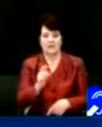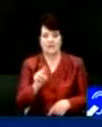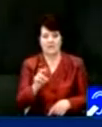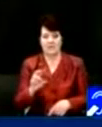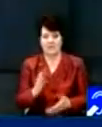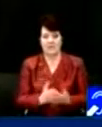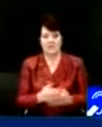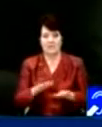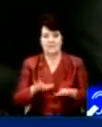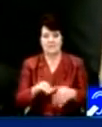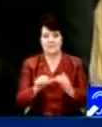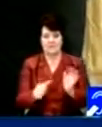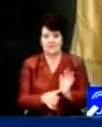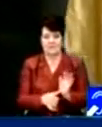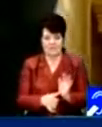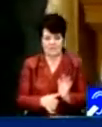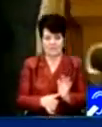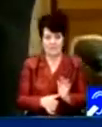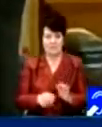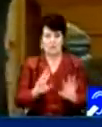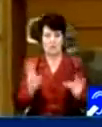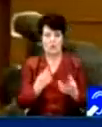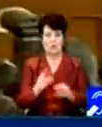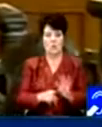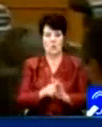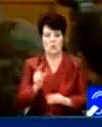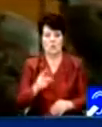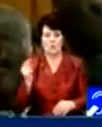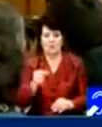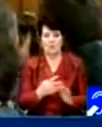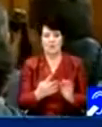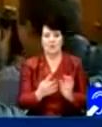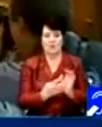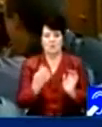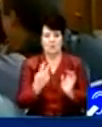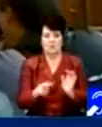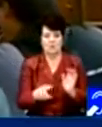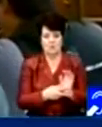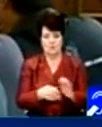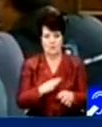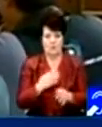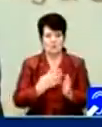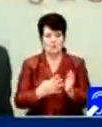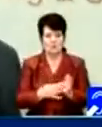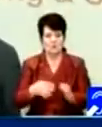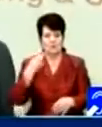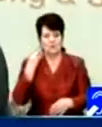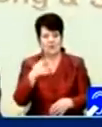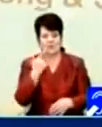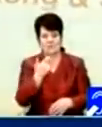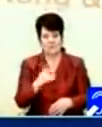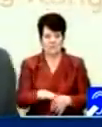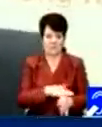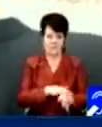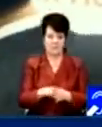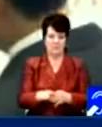locul 16 după 3 etape. Clubul este înființat în 1928 și a împlinit în acest an 90 de ani de existență. Iar cea mai bună performanță